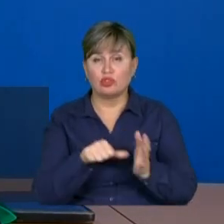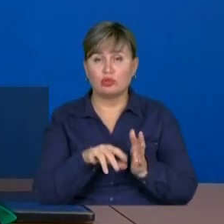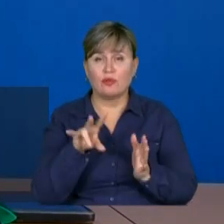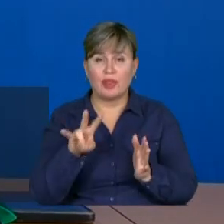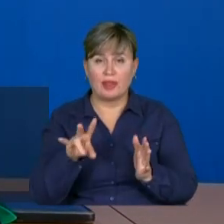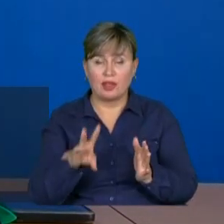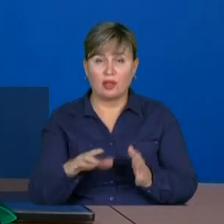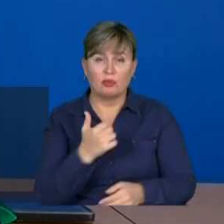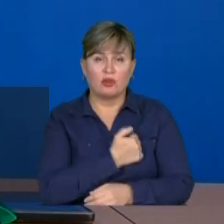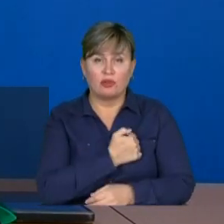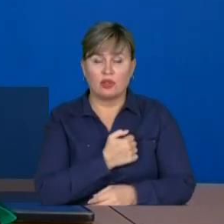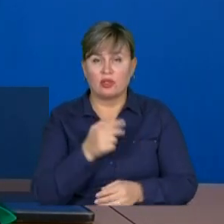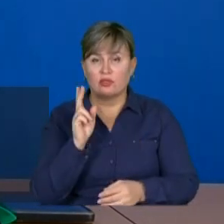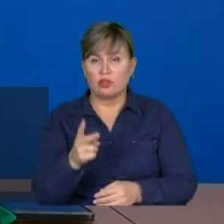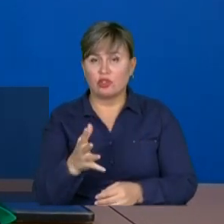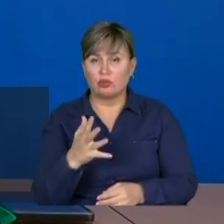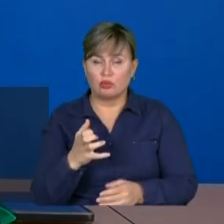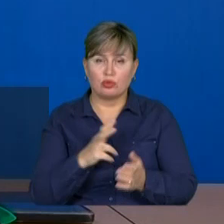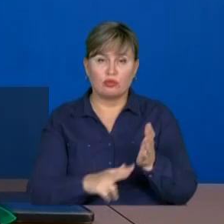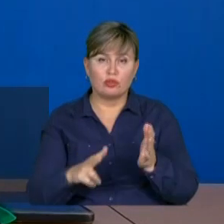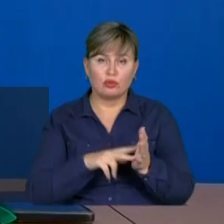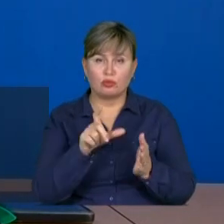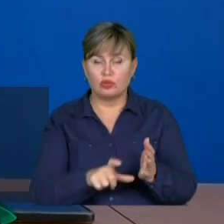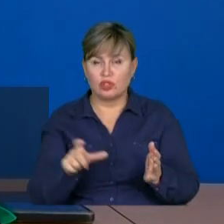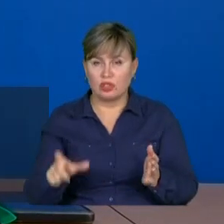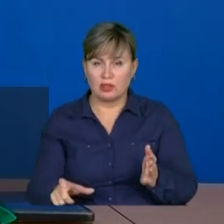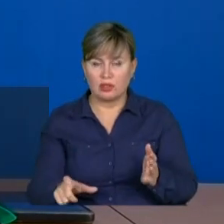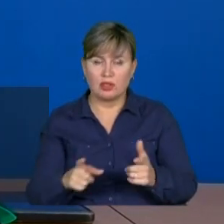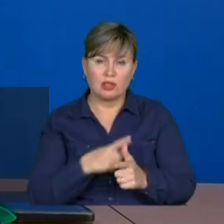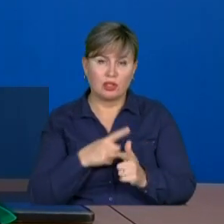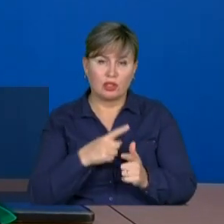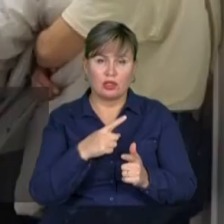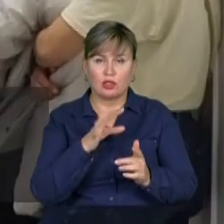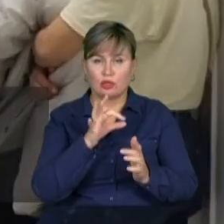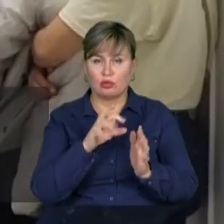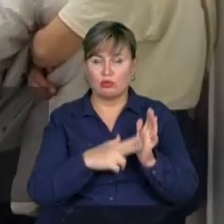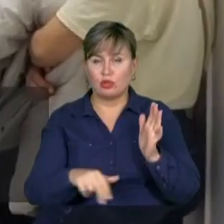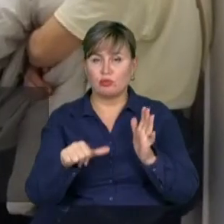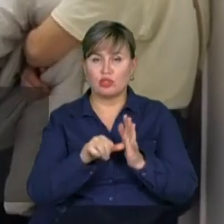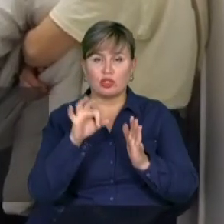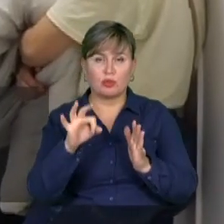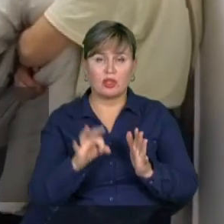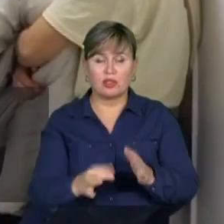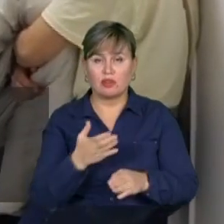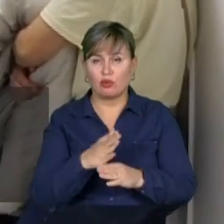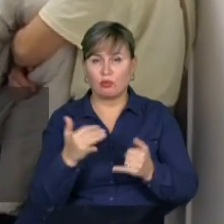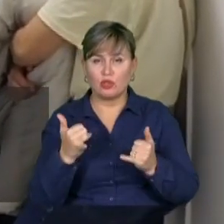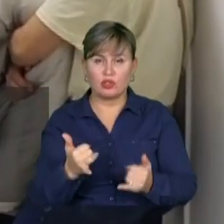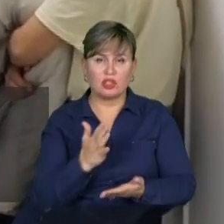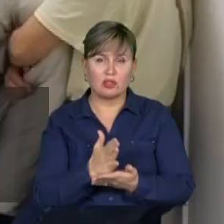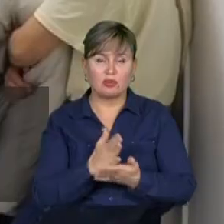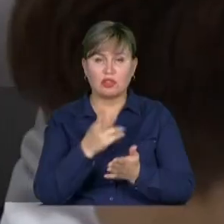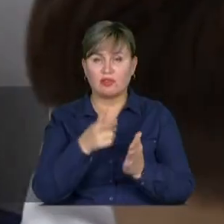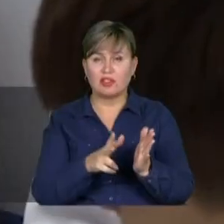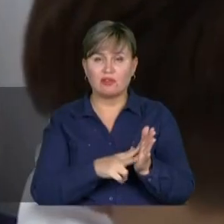ноября, привито 2588 человек или 47,6%. В области сейчас имеется порядка